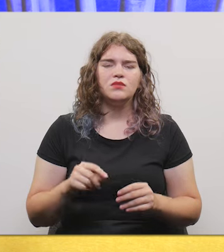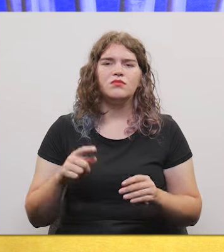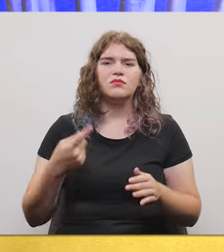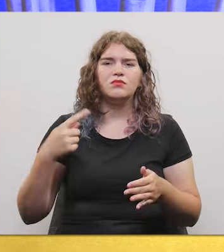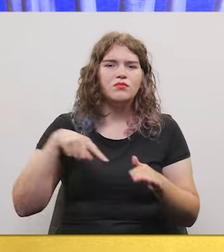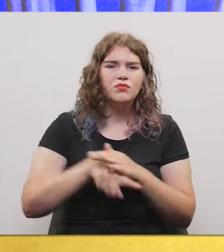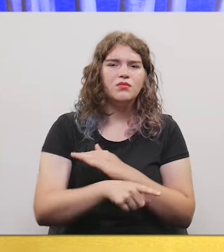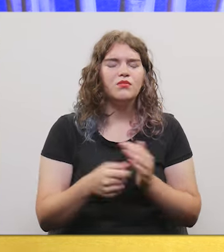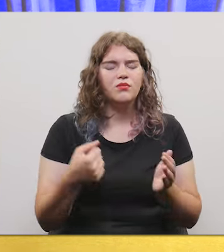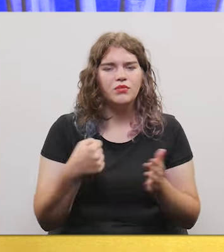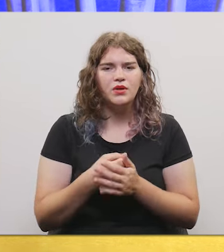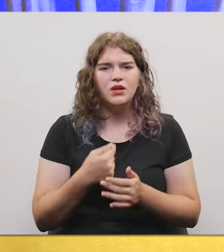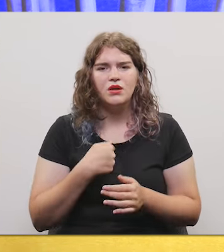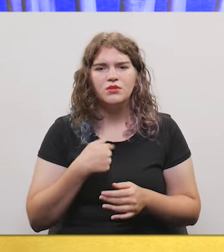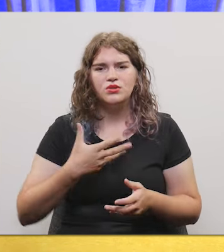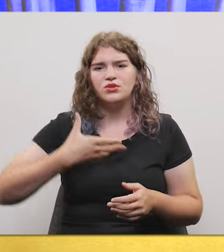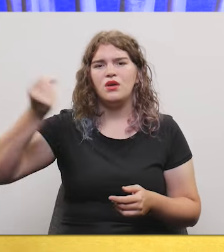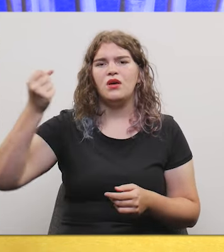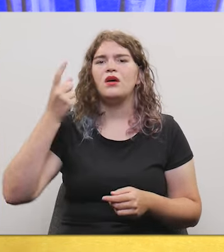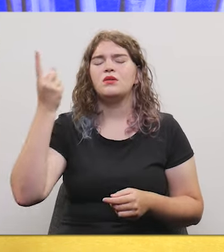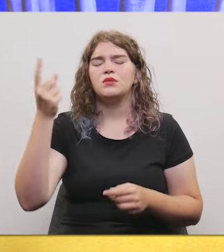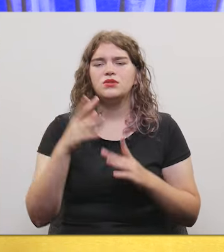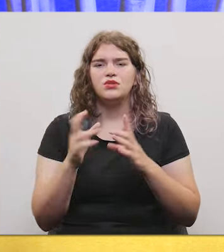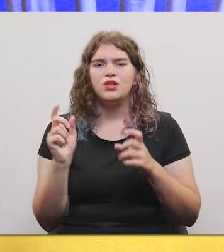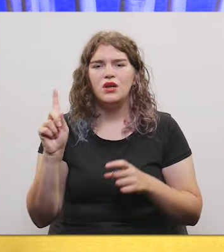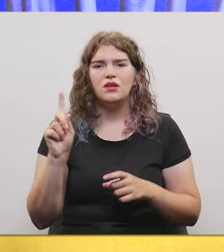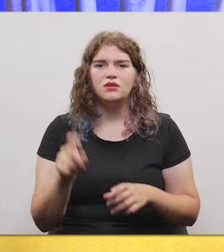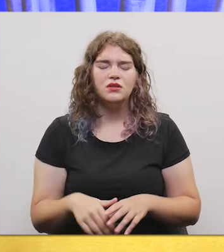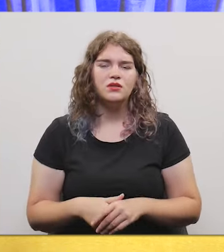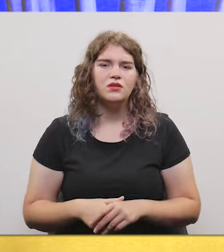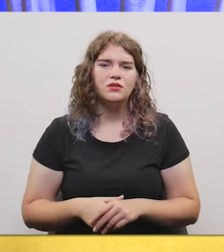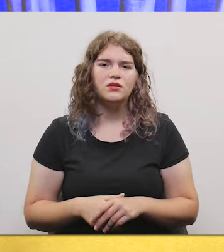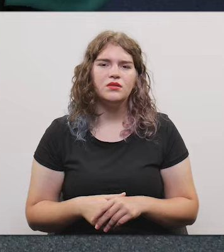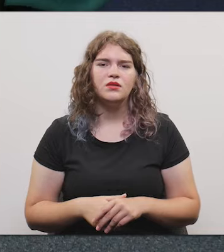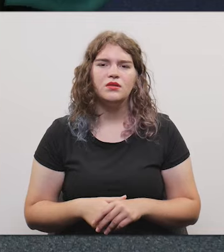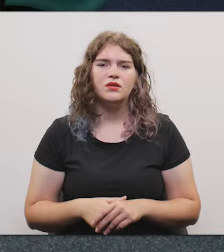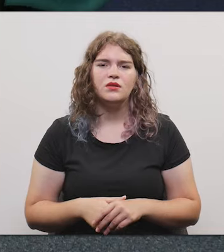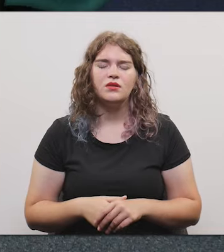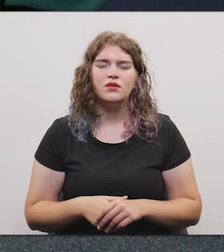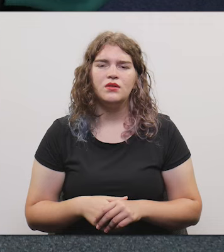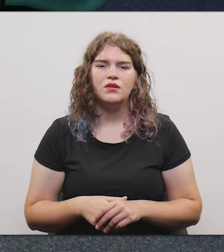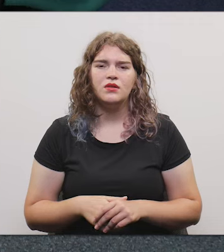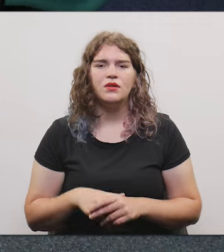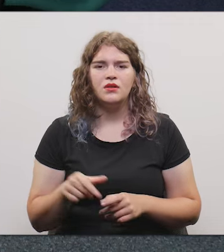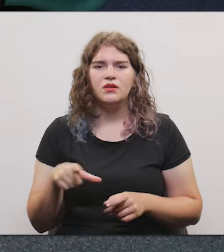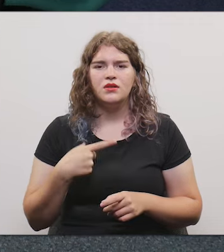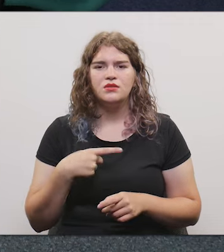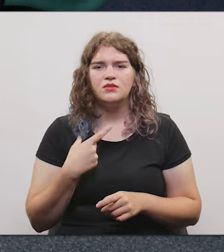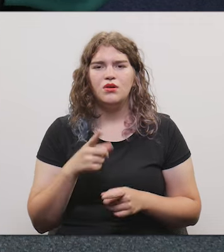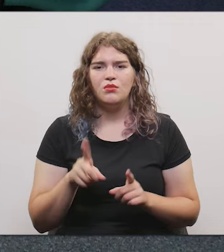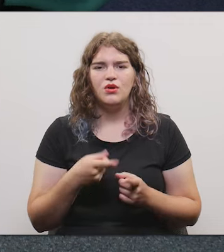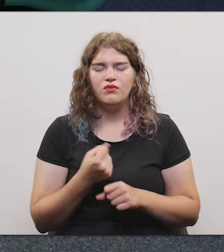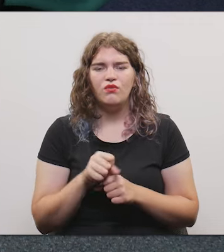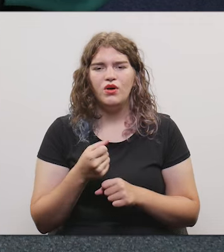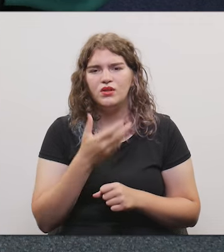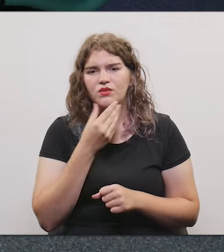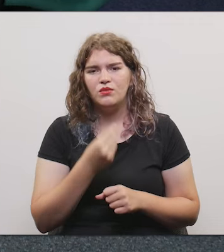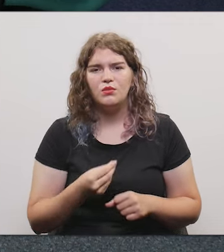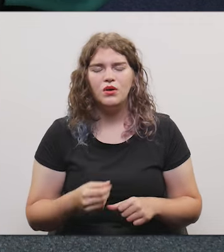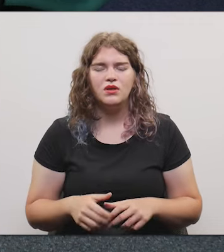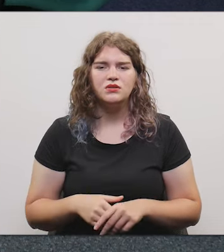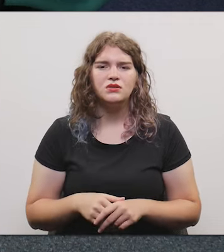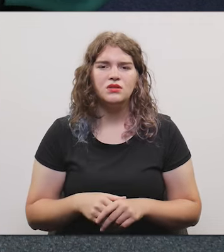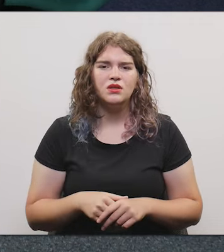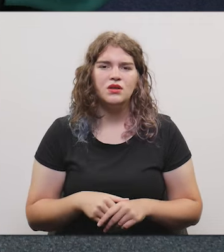stingi, pătrunde până la mine și am în cer la tine. Wow, ce frumos! Da, e